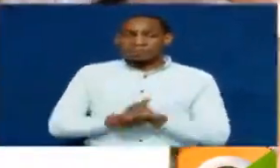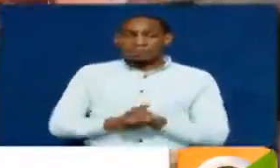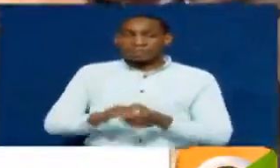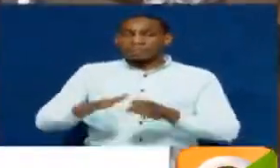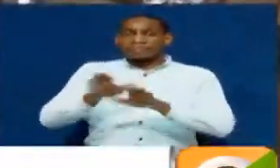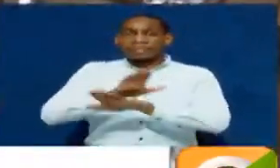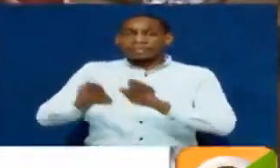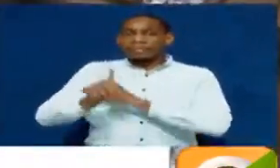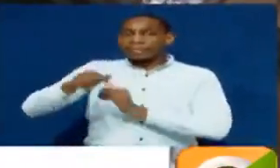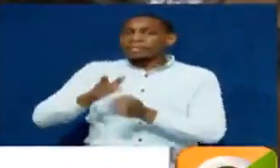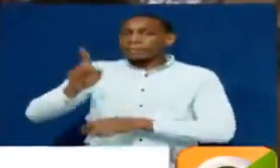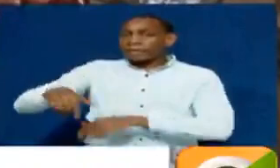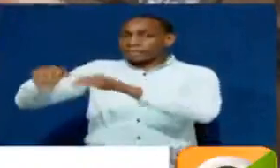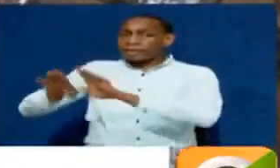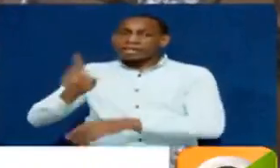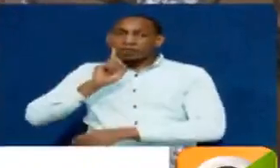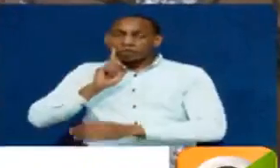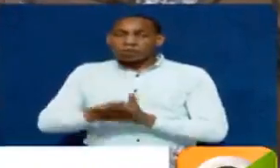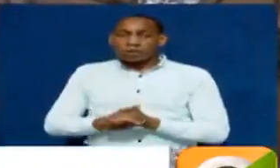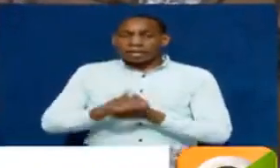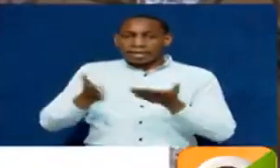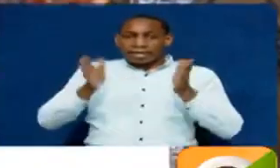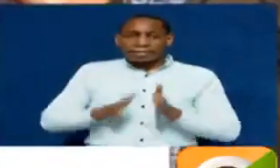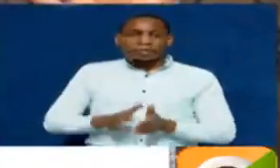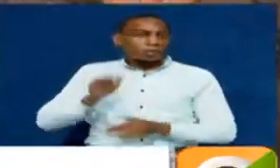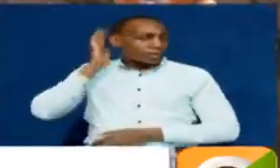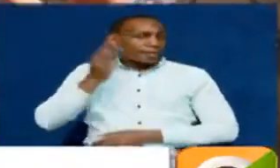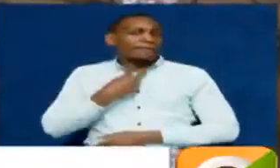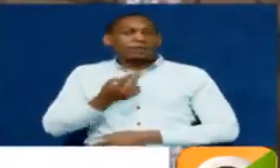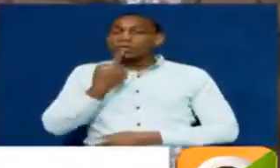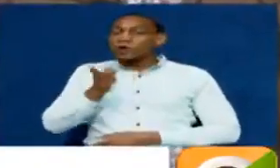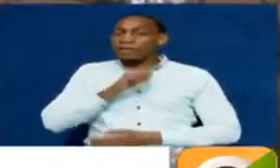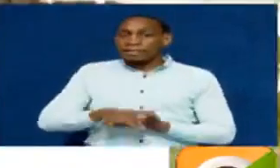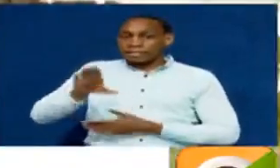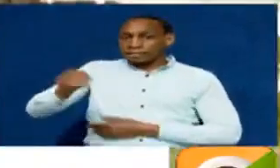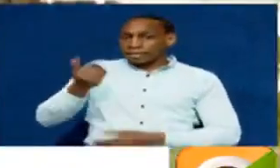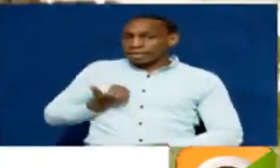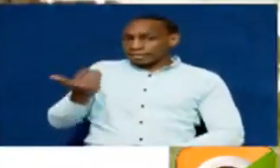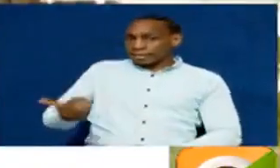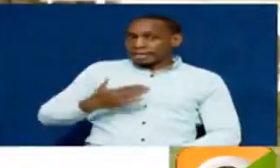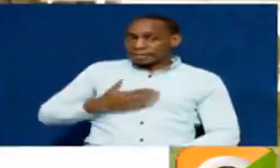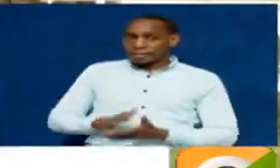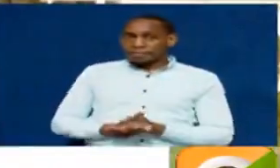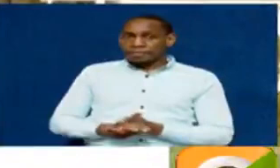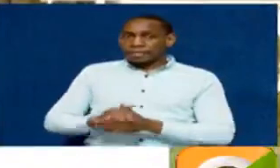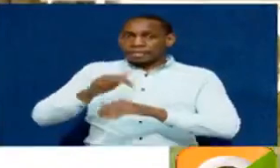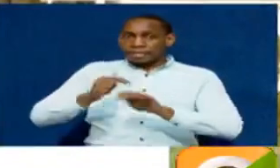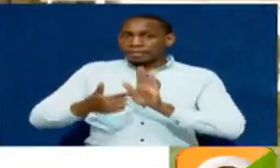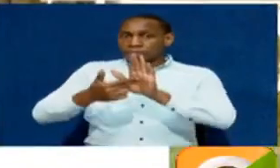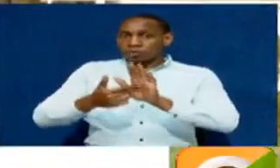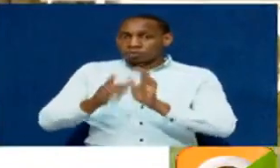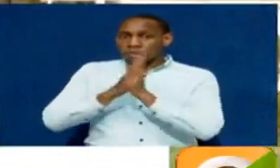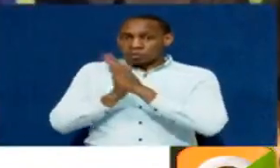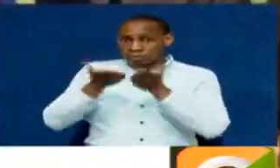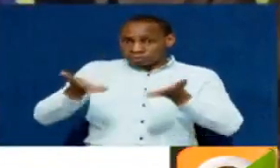liwalo, lazima tushike kesi. Mtu yeyote ambaye anasikia hii sauti, watoe amri nipate mtoto yangu. Hadi wakati wa kupeperusha taarifa